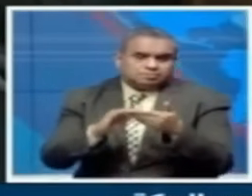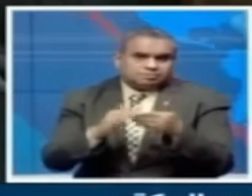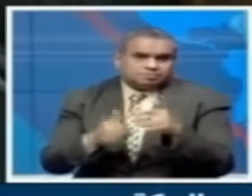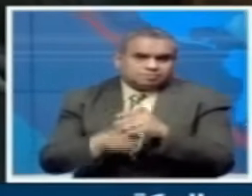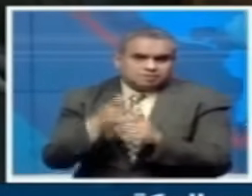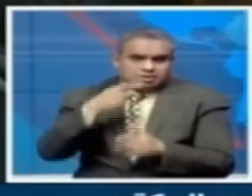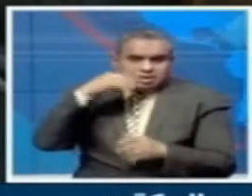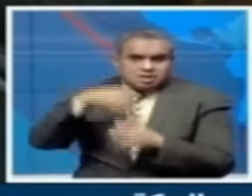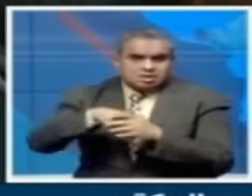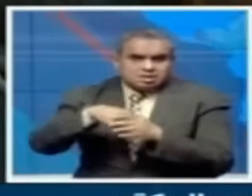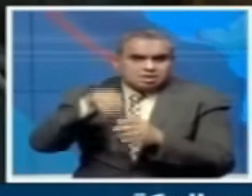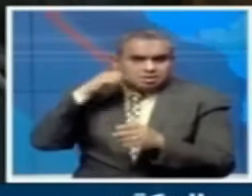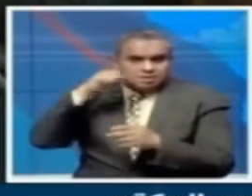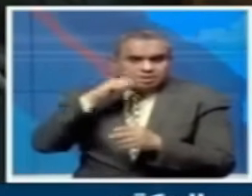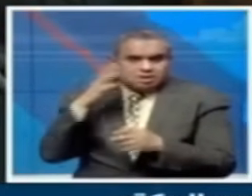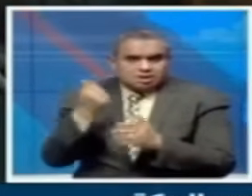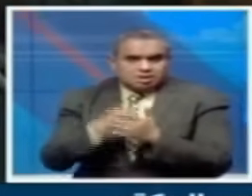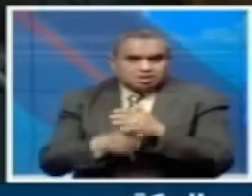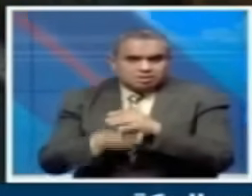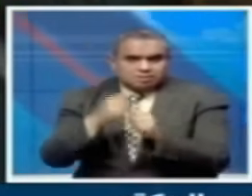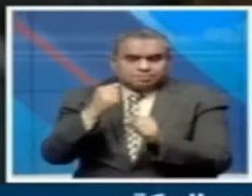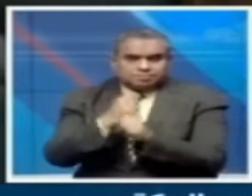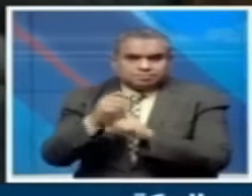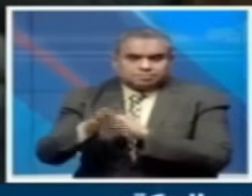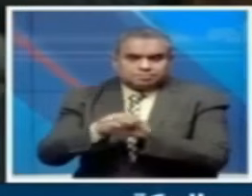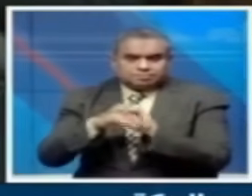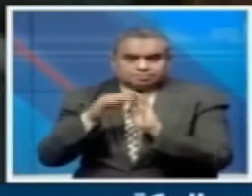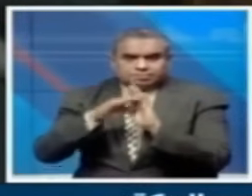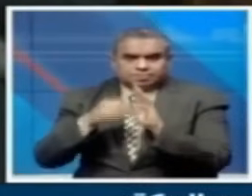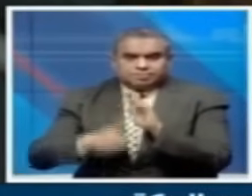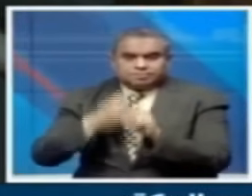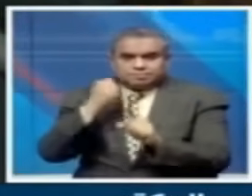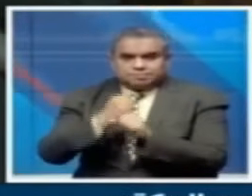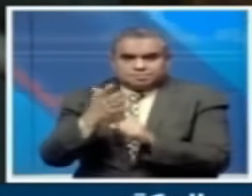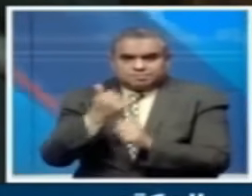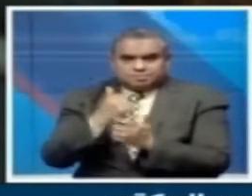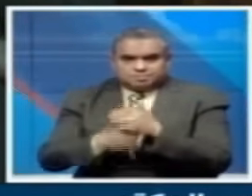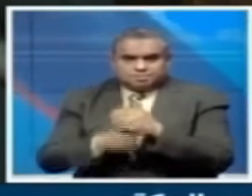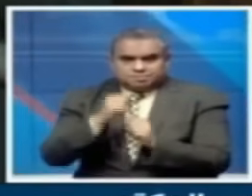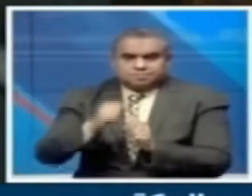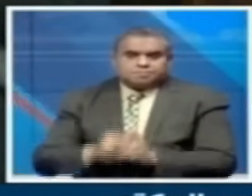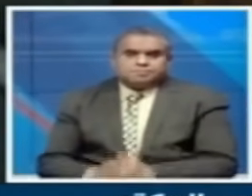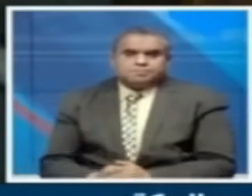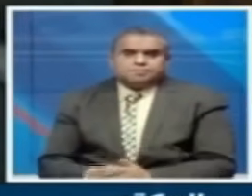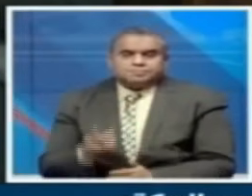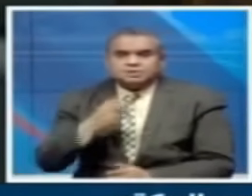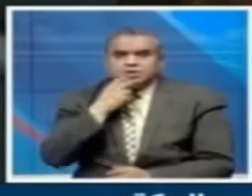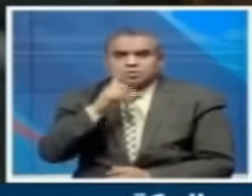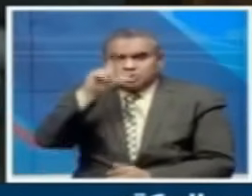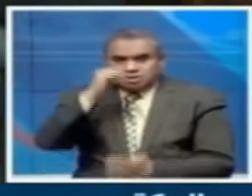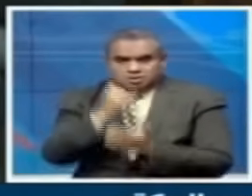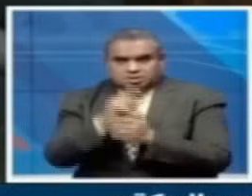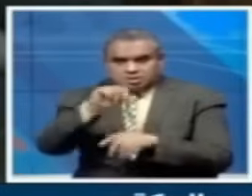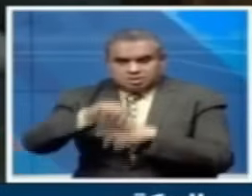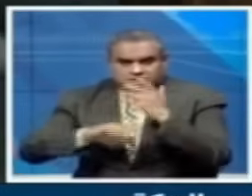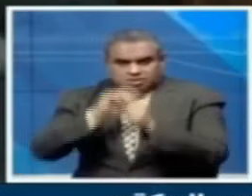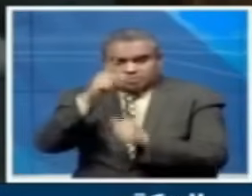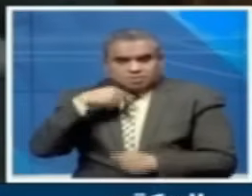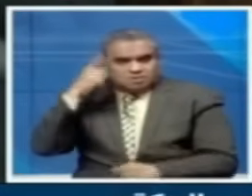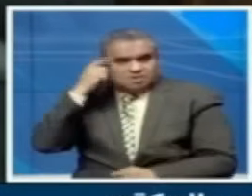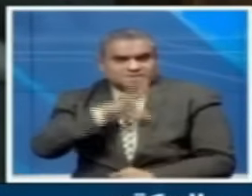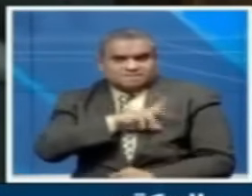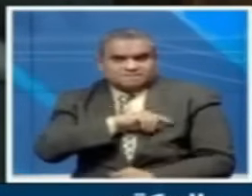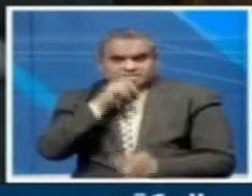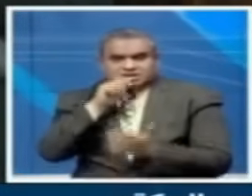سابع لمجلس الشيوخ منزوعا عنه الاختصاصات التشريعية. يمامة أفرد للقضية الفلسطينية